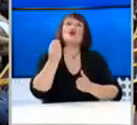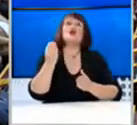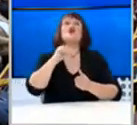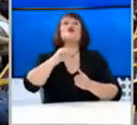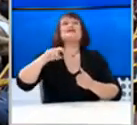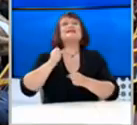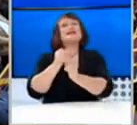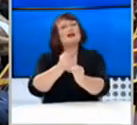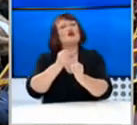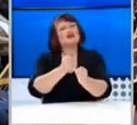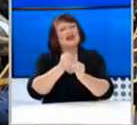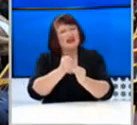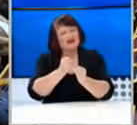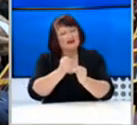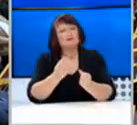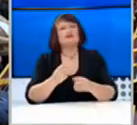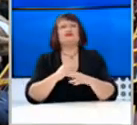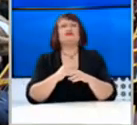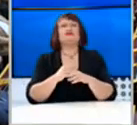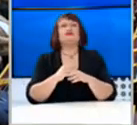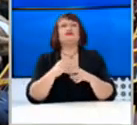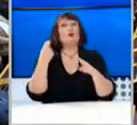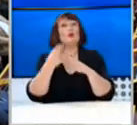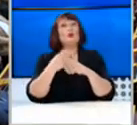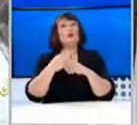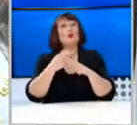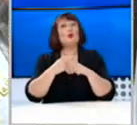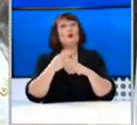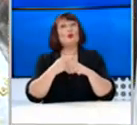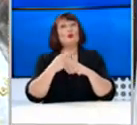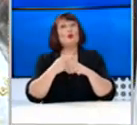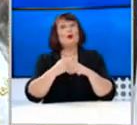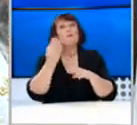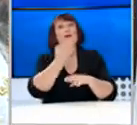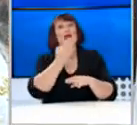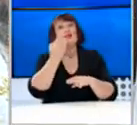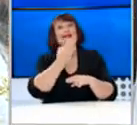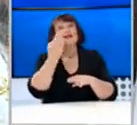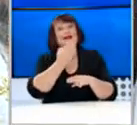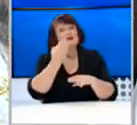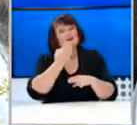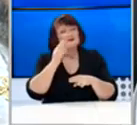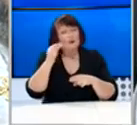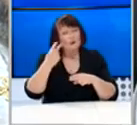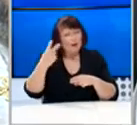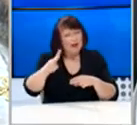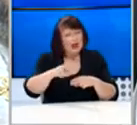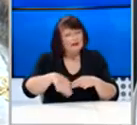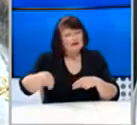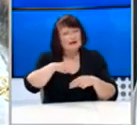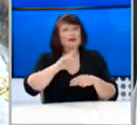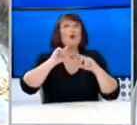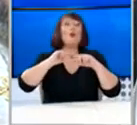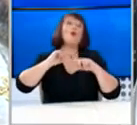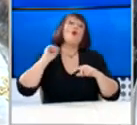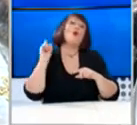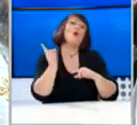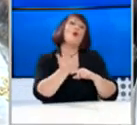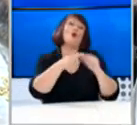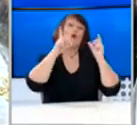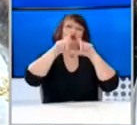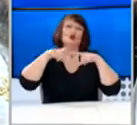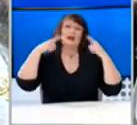Εξαρημαθέας, ευσίμονος βουλευτού και μαθητού αυτού, και πάντων των Αγίων,